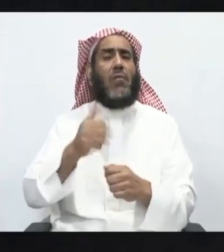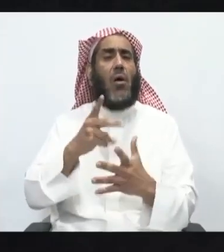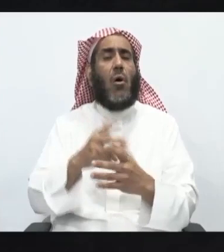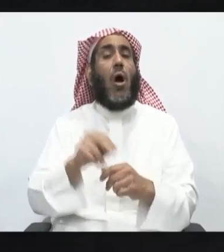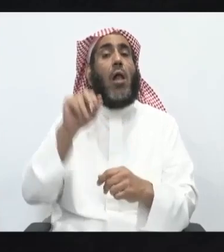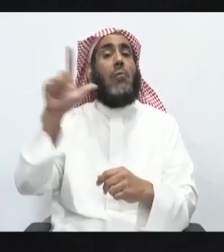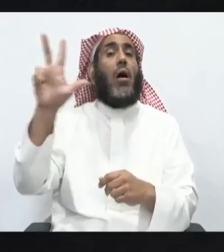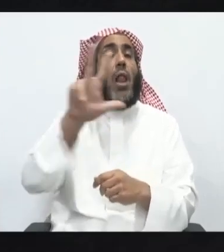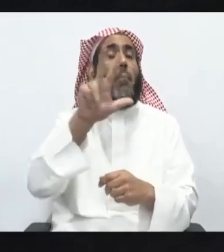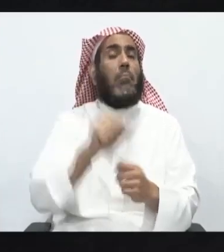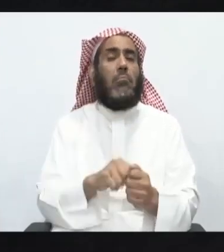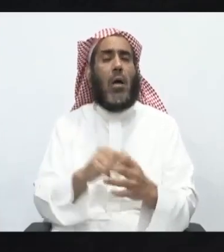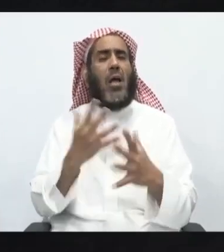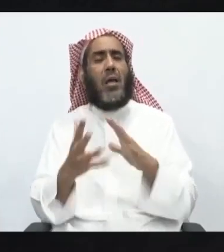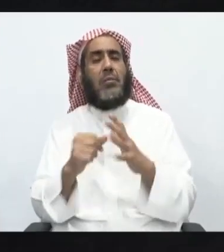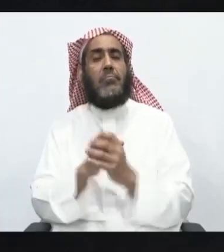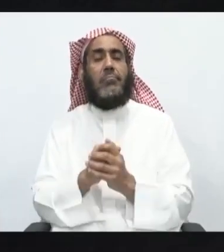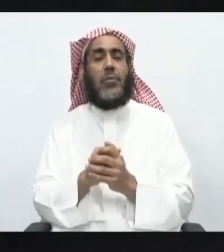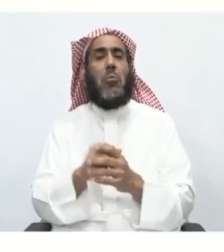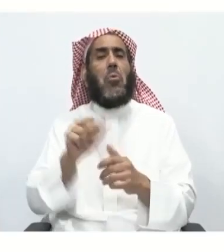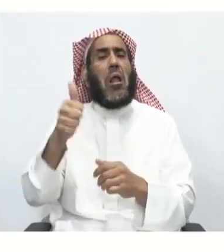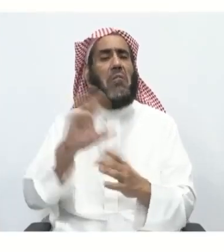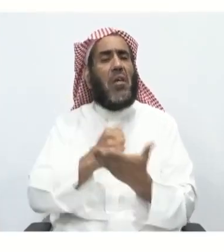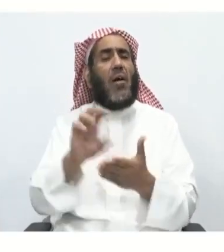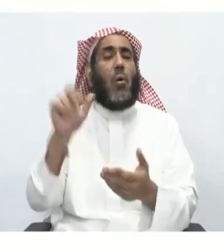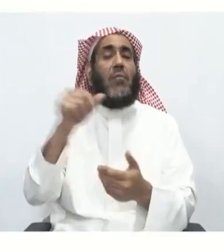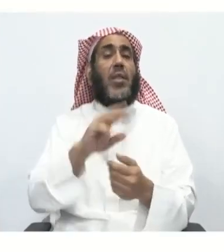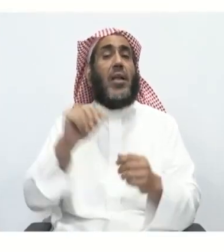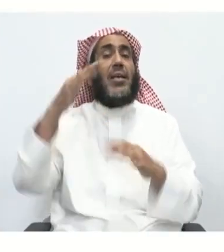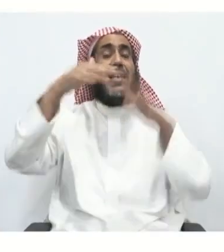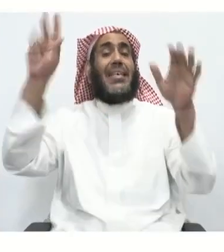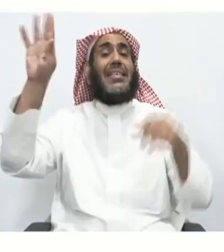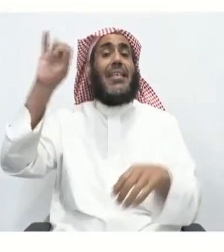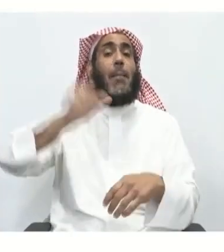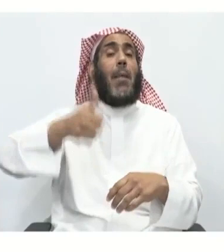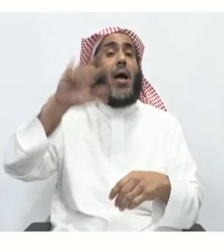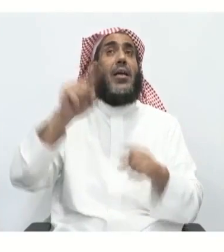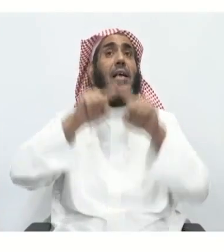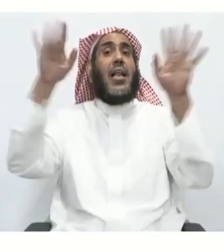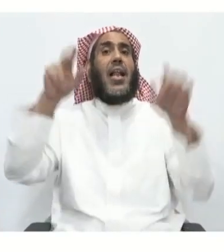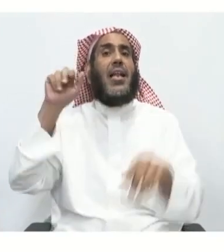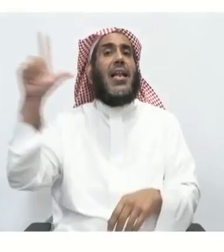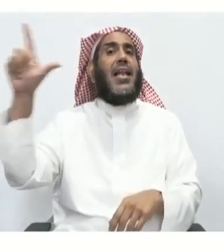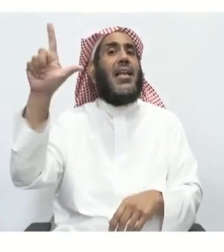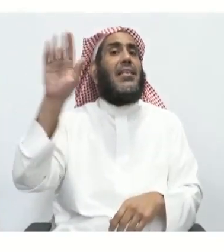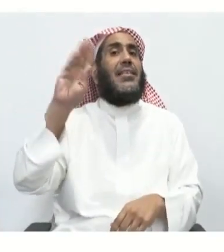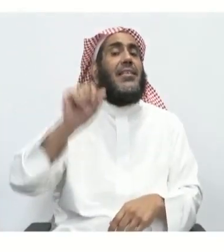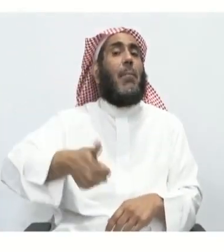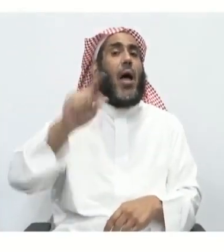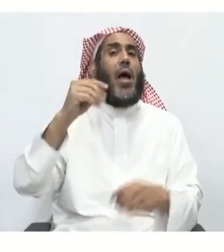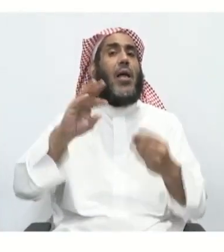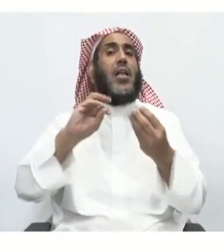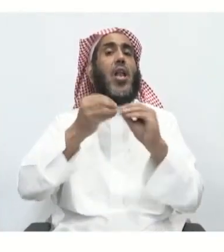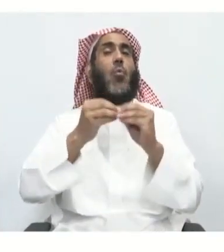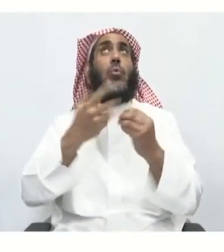حذف الف ولام لانه احيانا يكون حلف الف و مثل السماء تقول للسماء لون زاهر